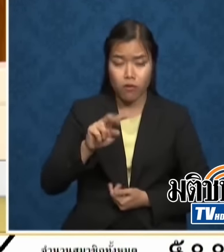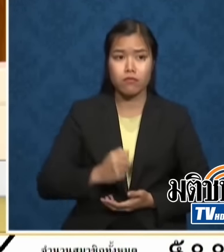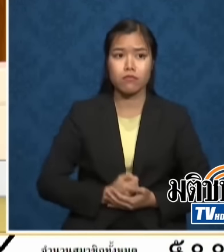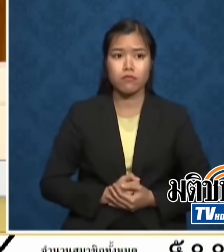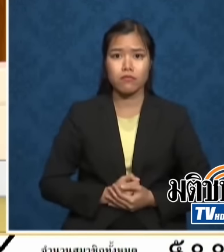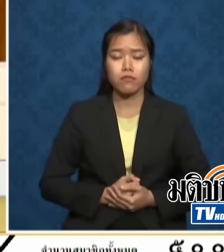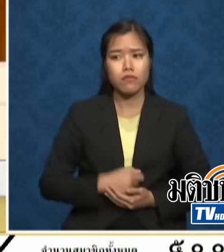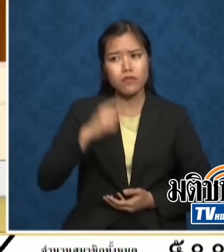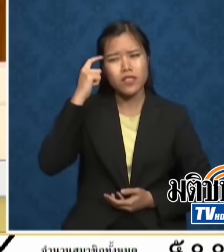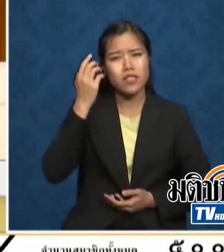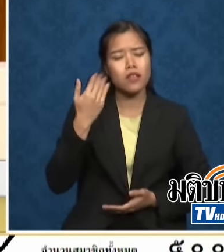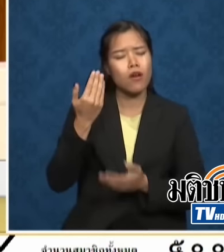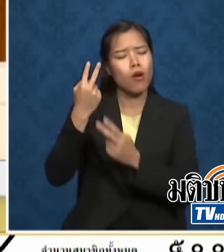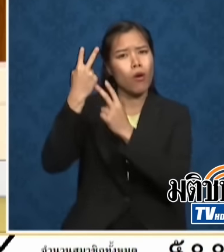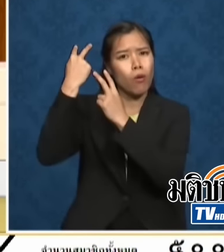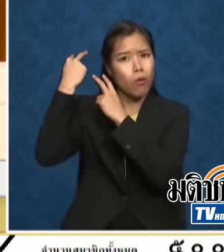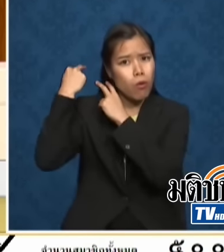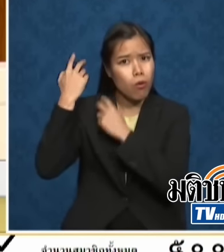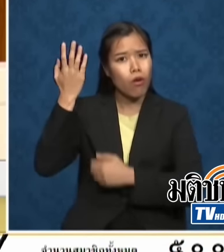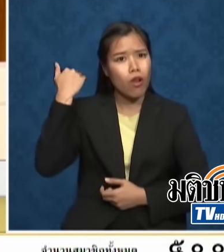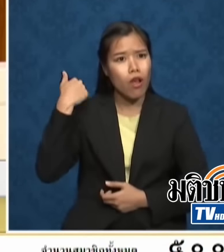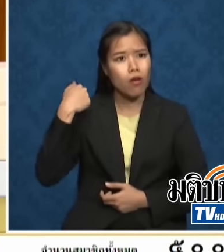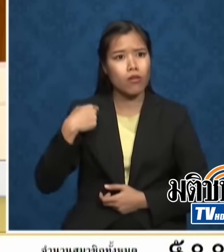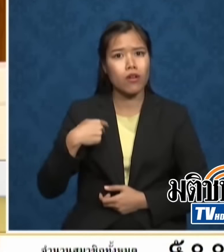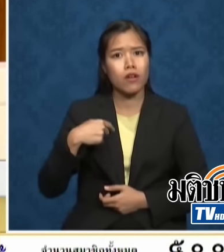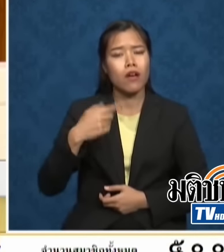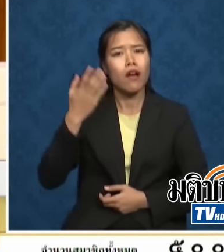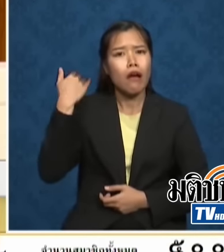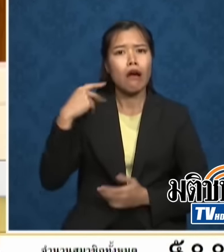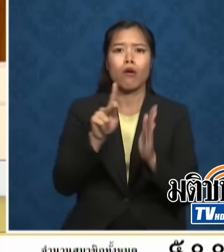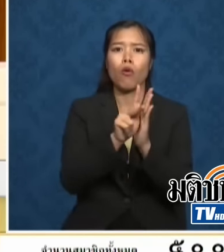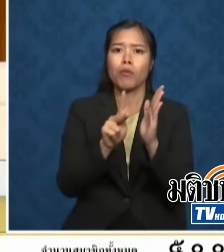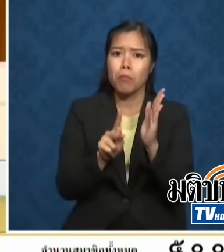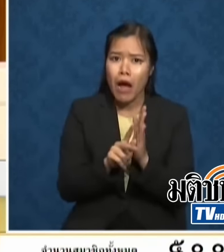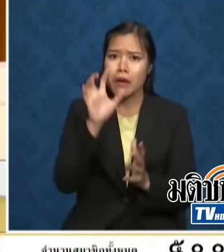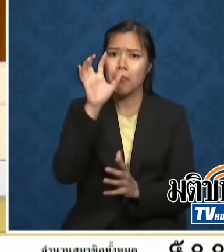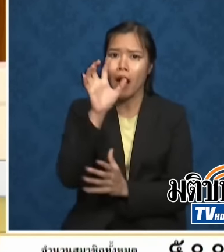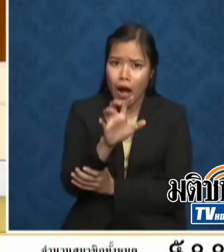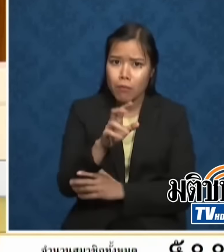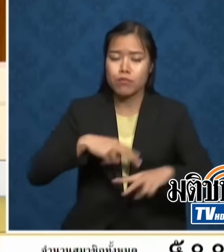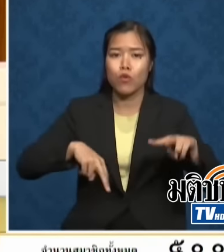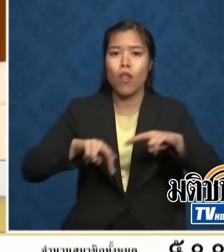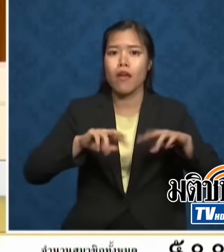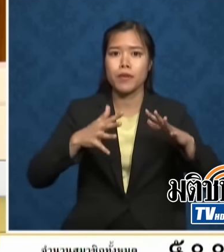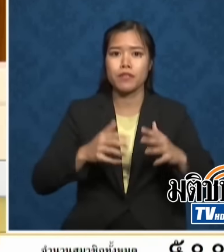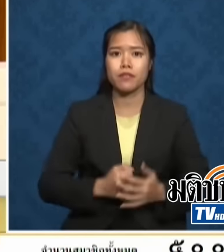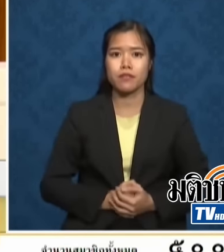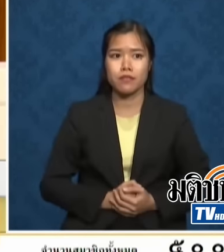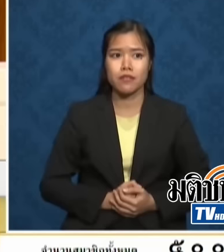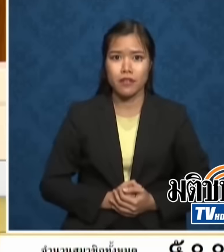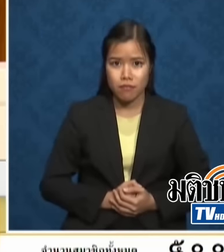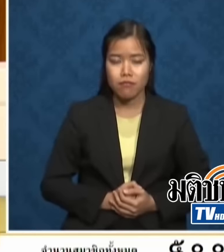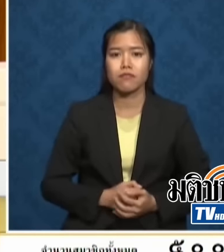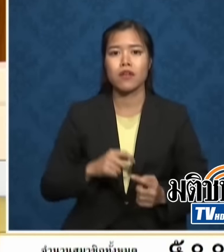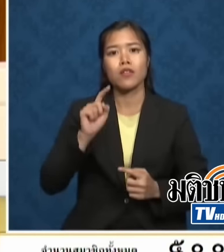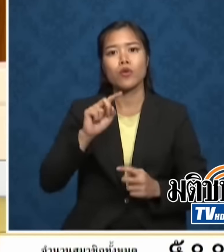เรานึกสภาพว่าสมัยก่อนเนี่ยครับก่อนที่เราไม่มีกฎหมายที่มาบังคับพี่น้องชาวประมงที่เป็นอุปสรรคต่อ